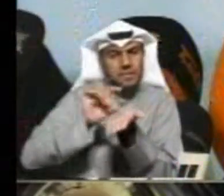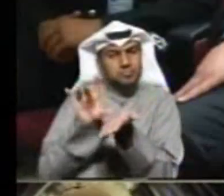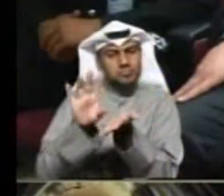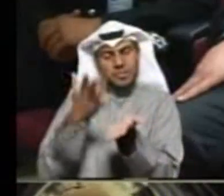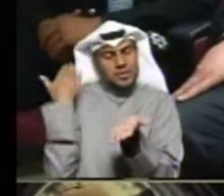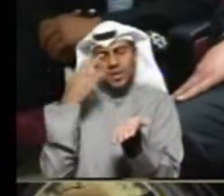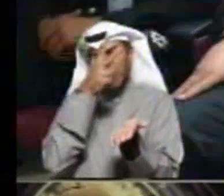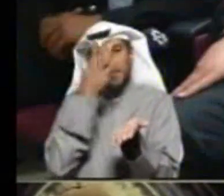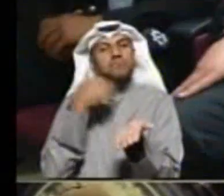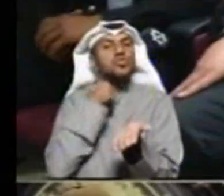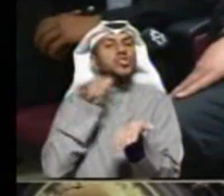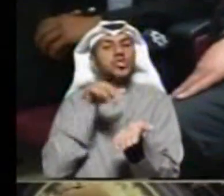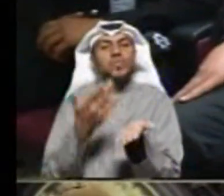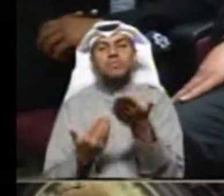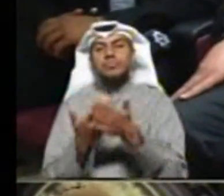القرار